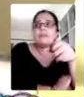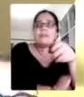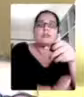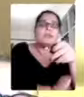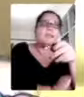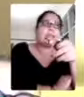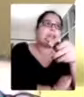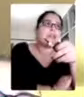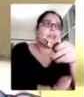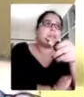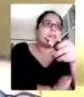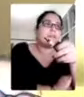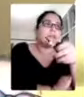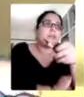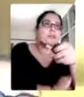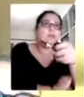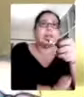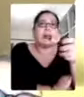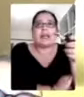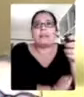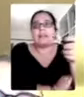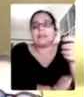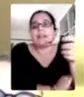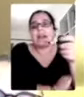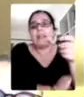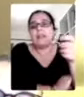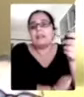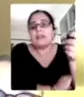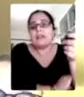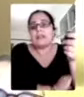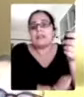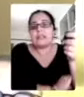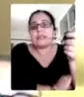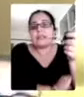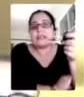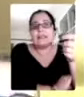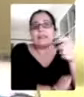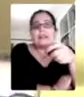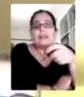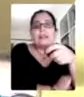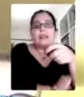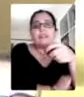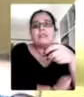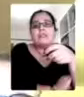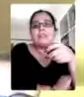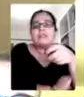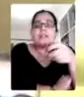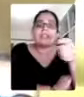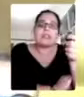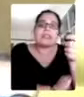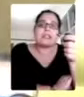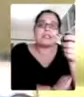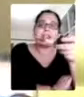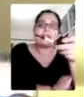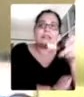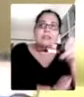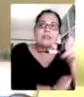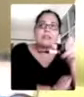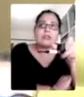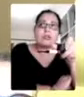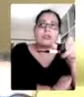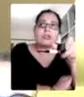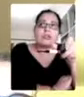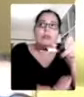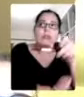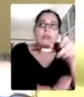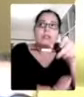onlardan memnun muydum diyeyim. Daha sonra memnun muydum aldıklarımdan. Almayı öğrenince evet. Onlar olayın başlangıcında sizin